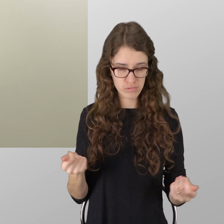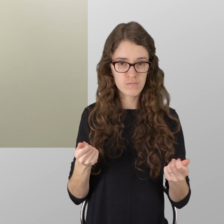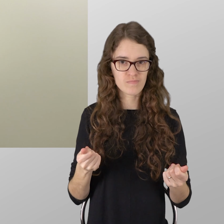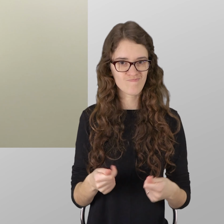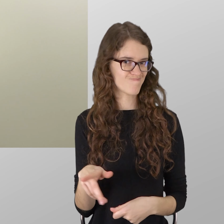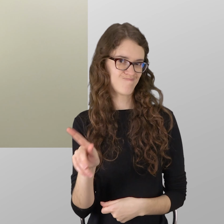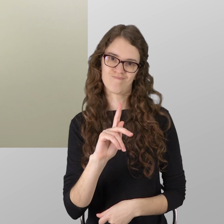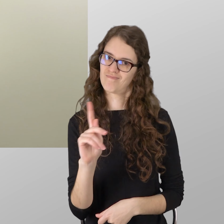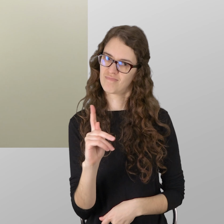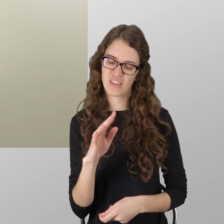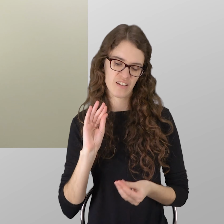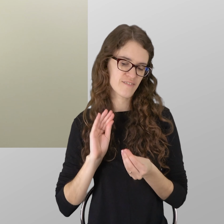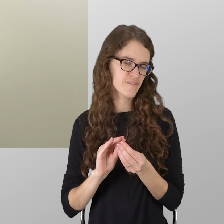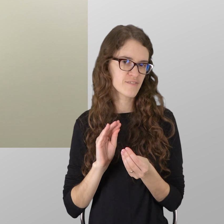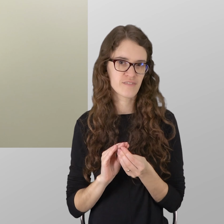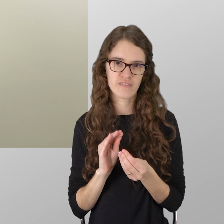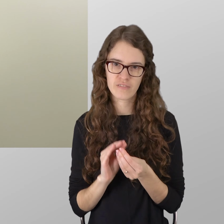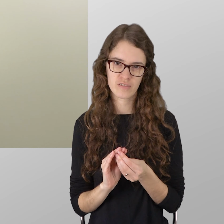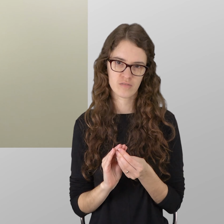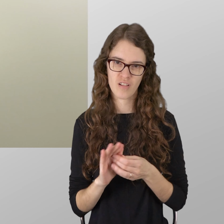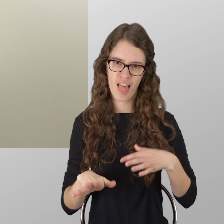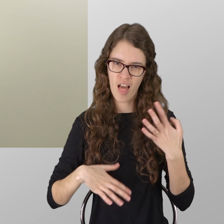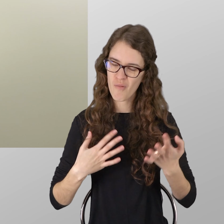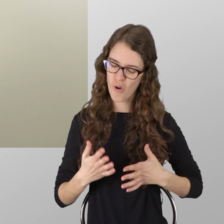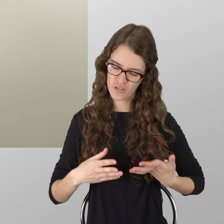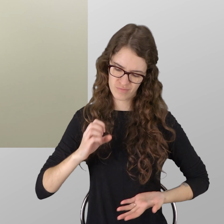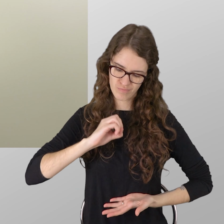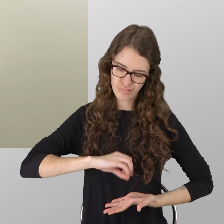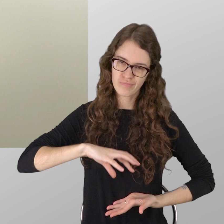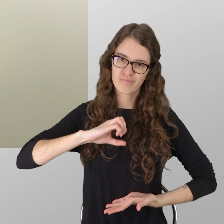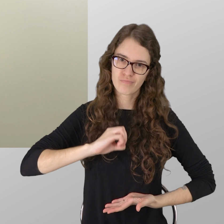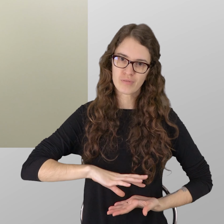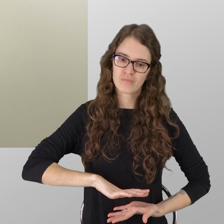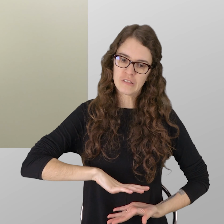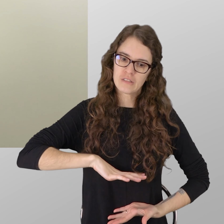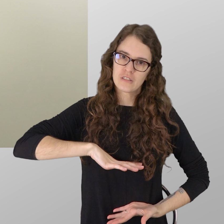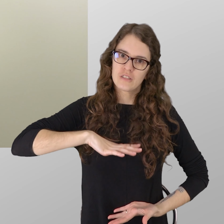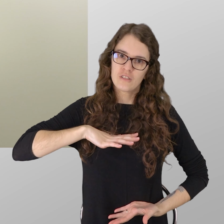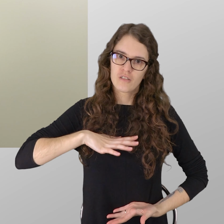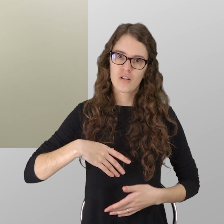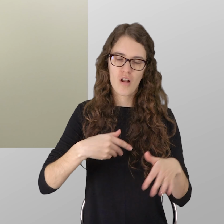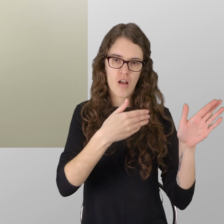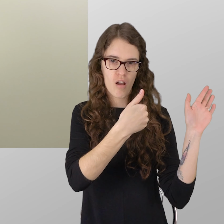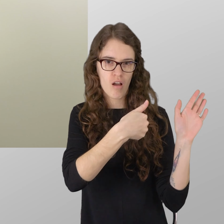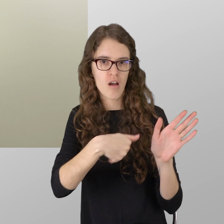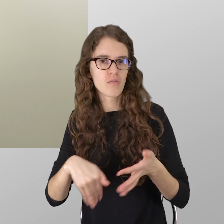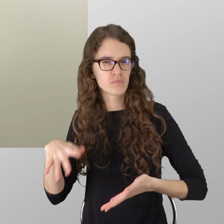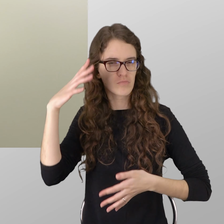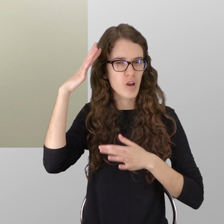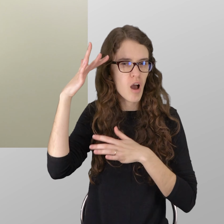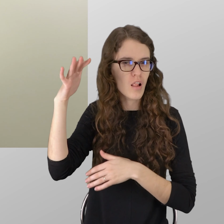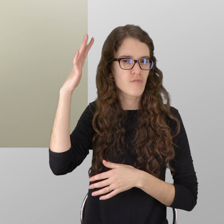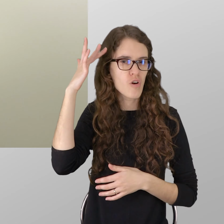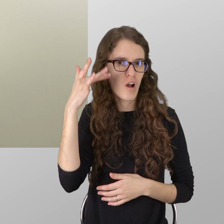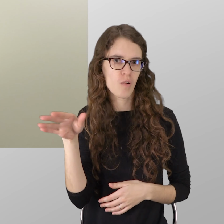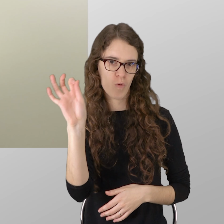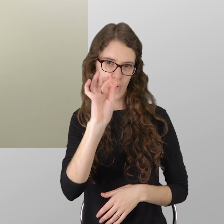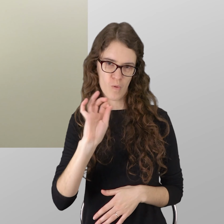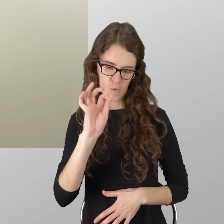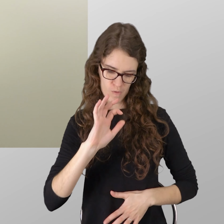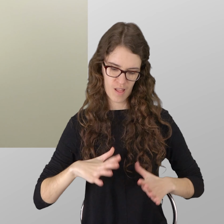Žmogus jas vis tiek jaučia. Jūs kažkur tai būna. Ir mes apie jas visą laiką galvojame. Tiek apie emocijas, tiek apie